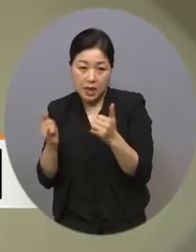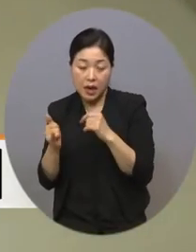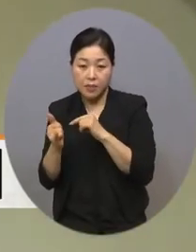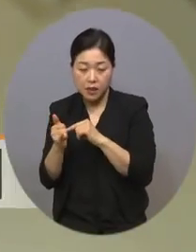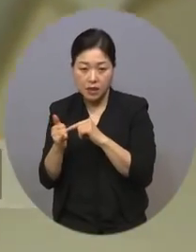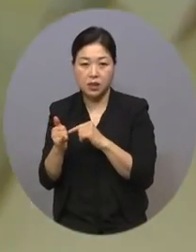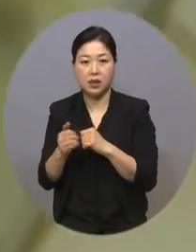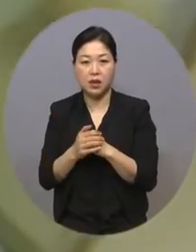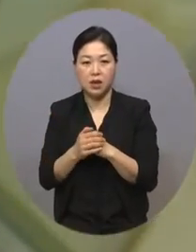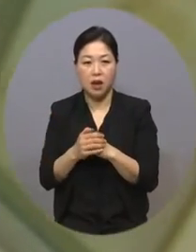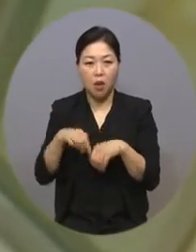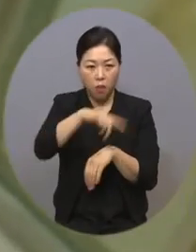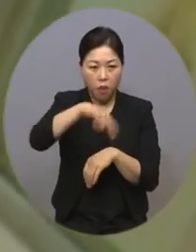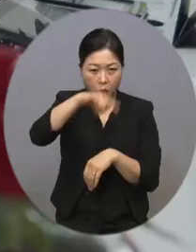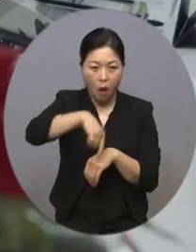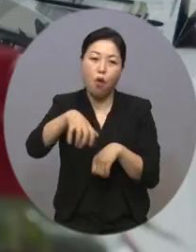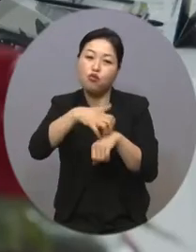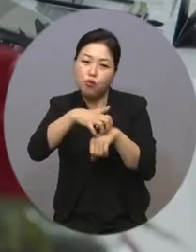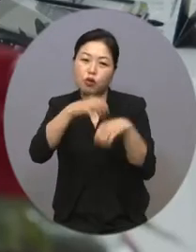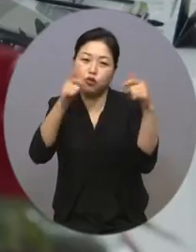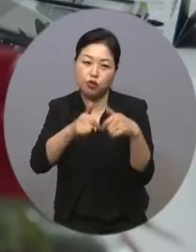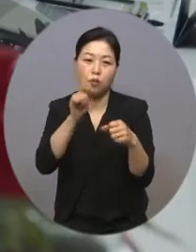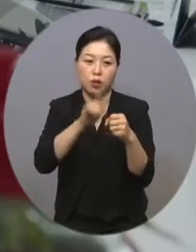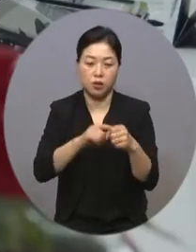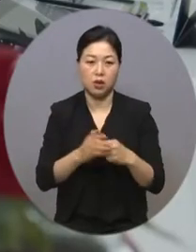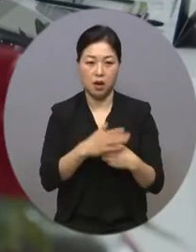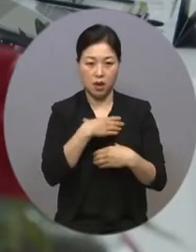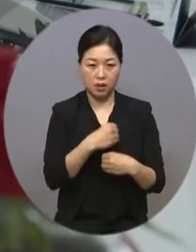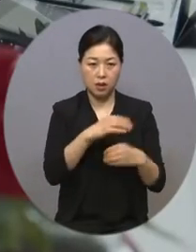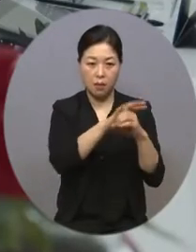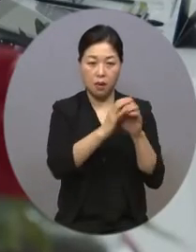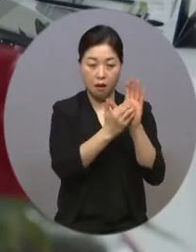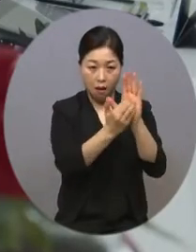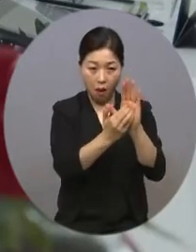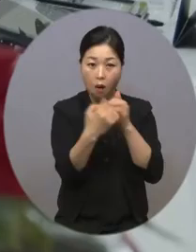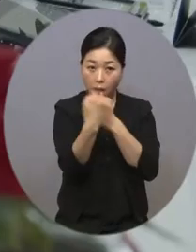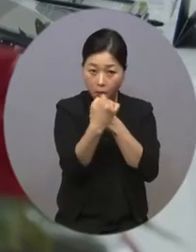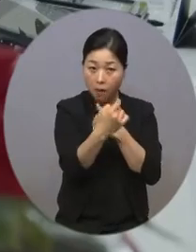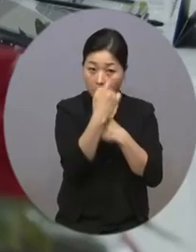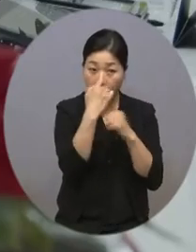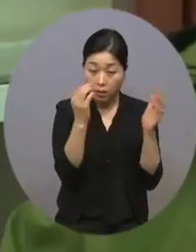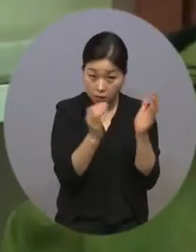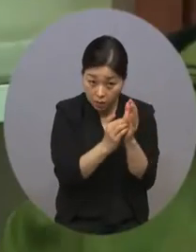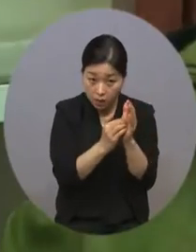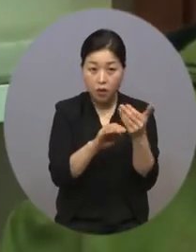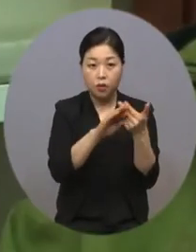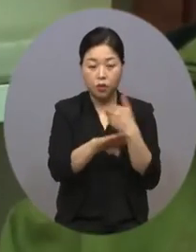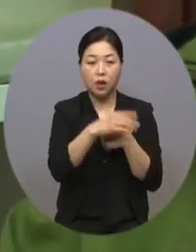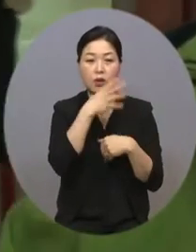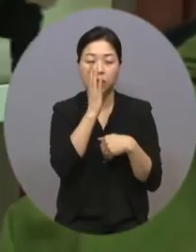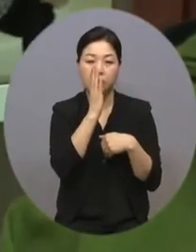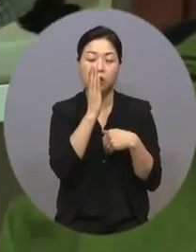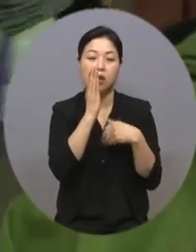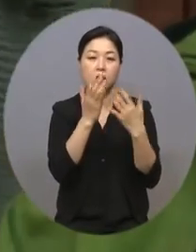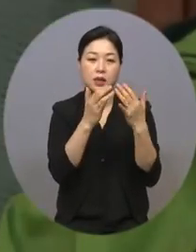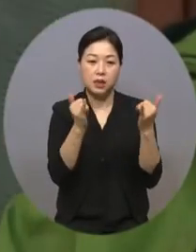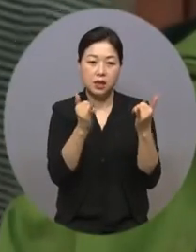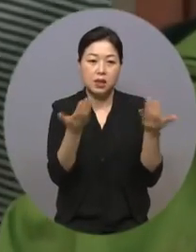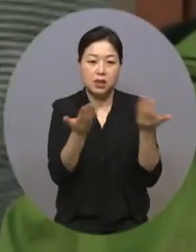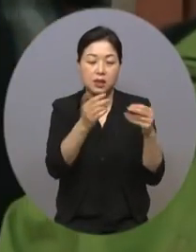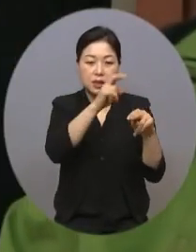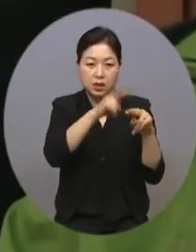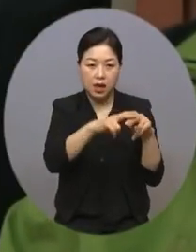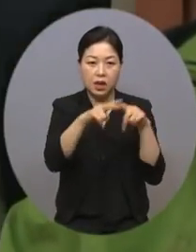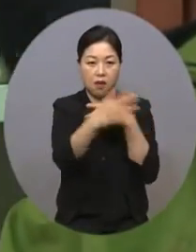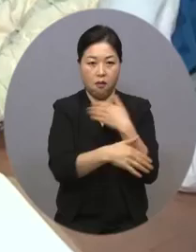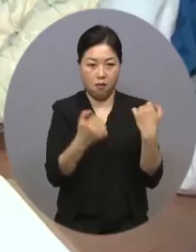추진됩니다 안전 방역 수치 교육을 통해 노인일자리 참여자 에 건강과 안전을 확보하고